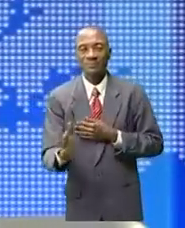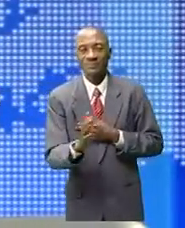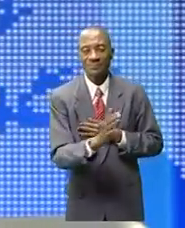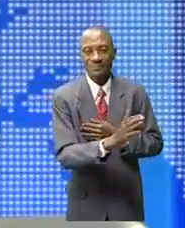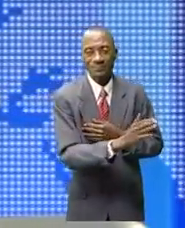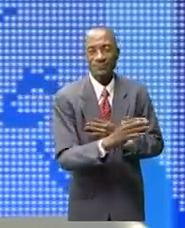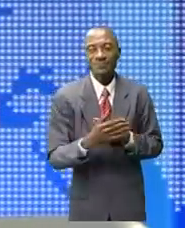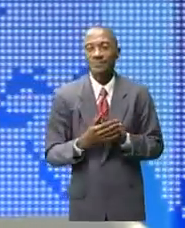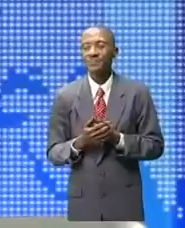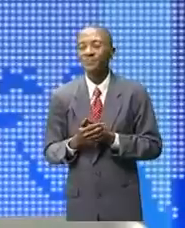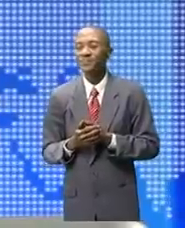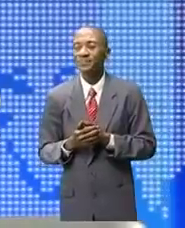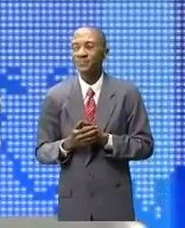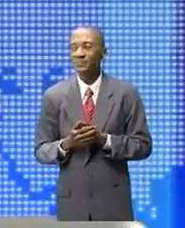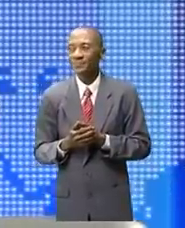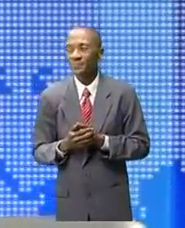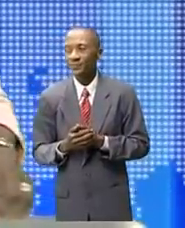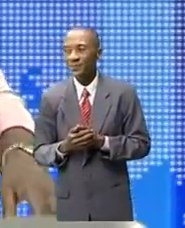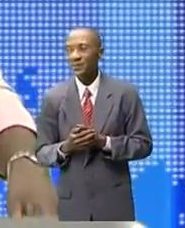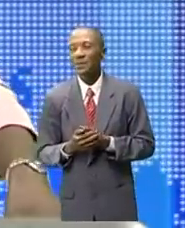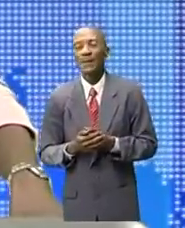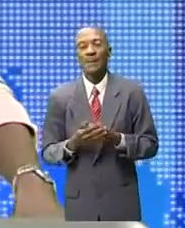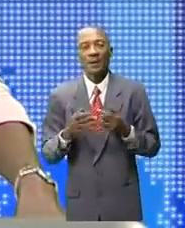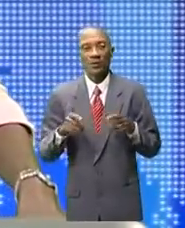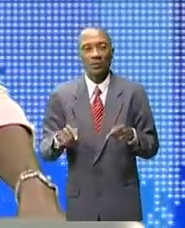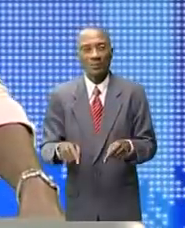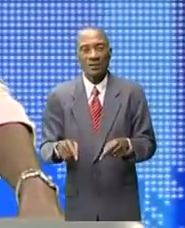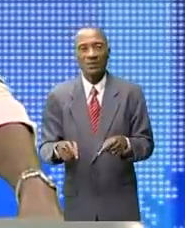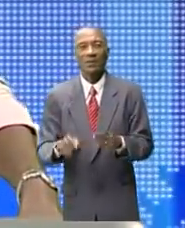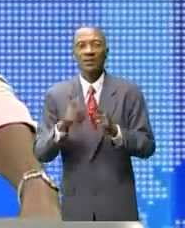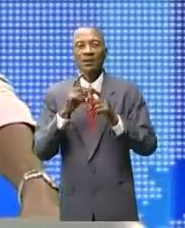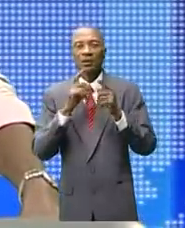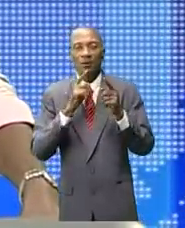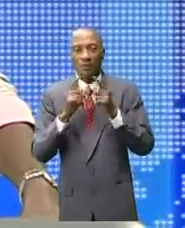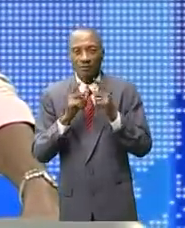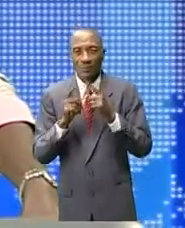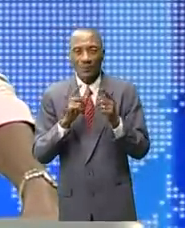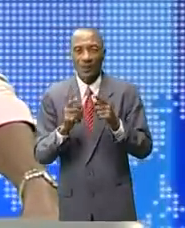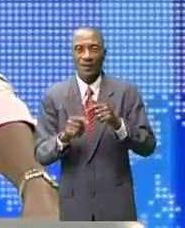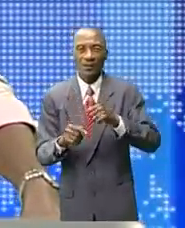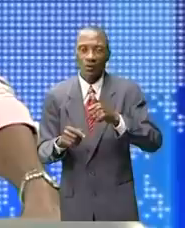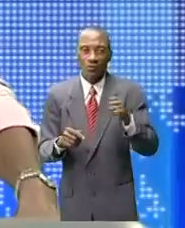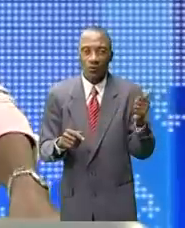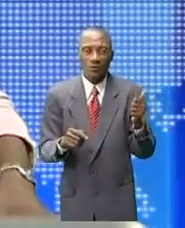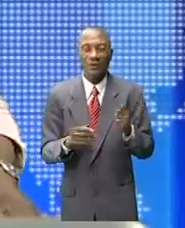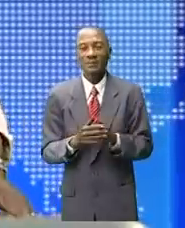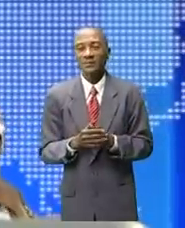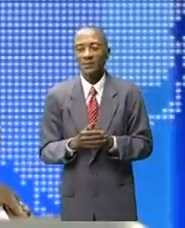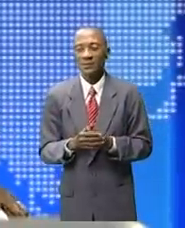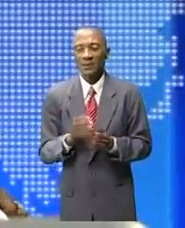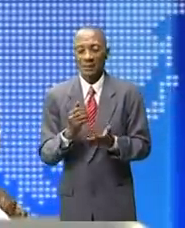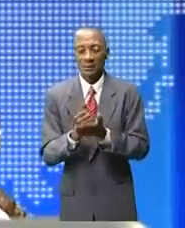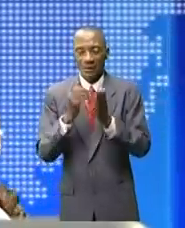Alphonse Toumba Luaba, professeur élevé au rang de notable africain. À ce titre, il a reçu le trophée d'ambassadeur de la paix au